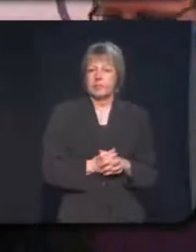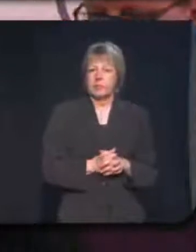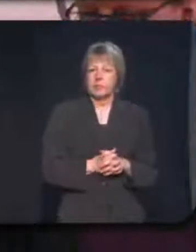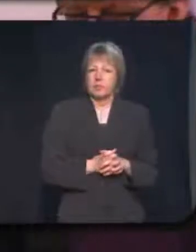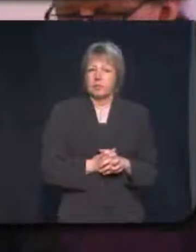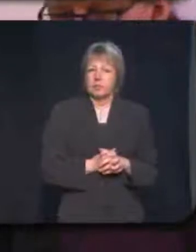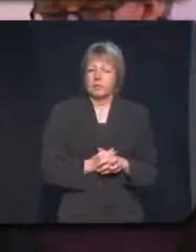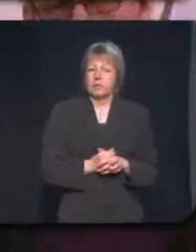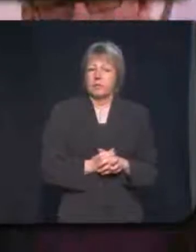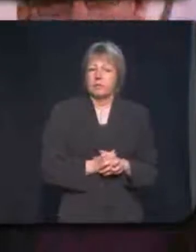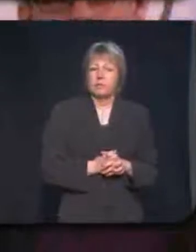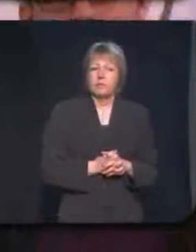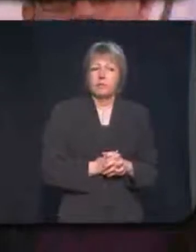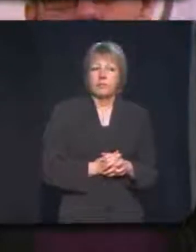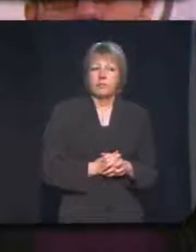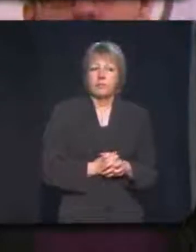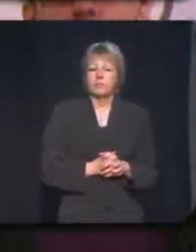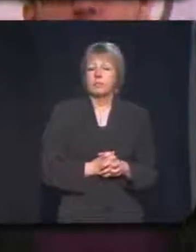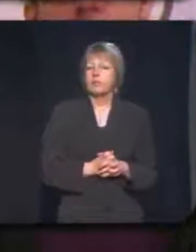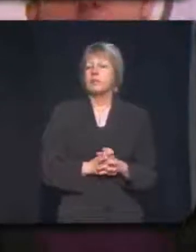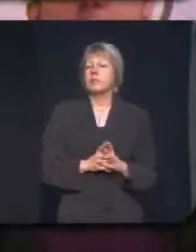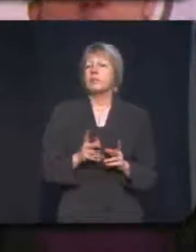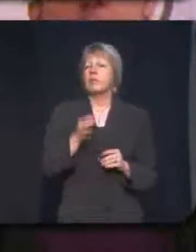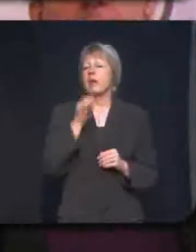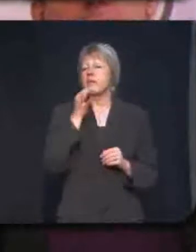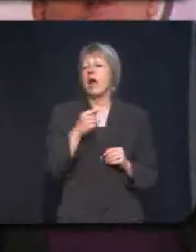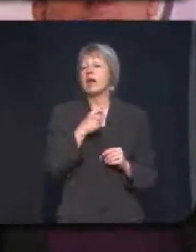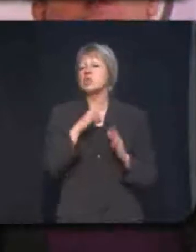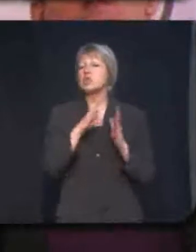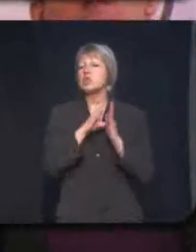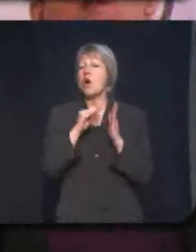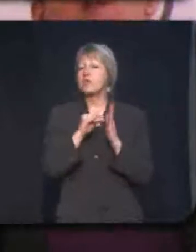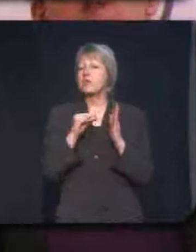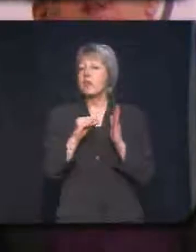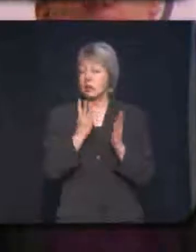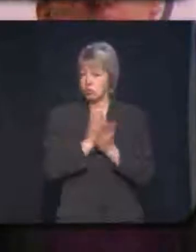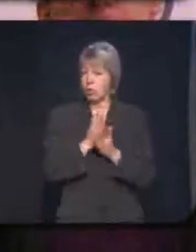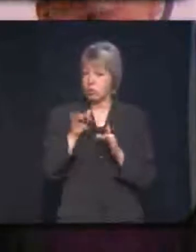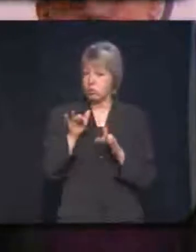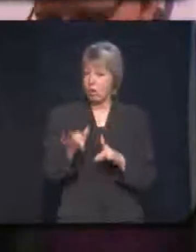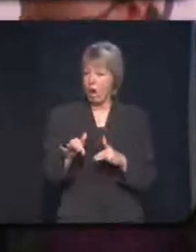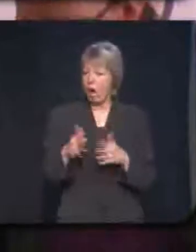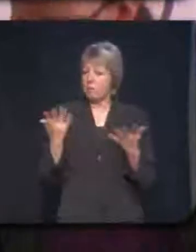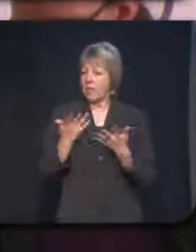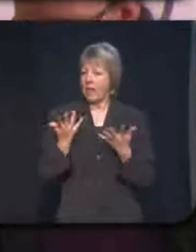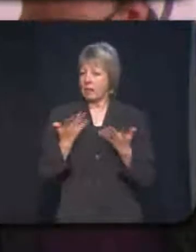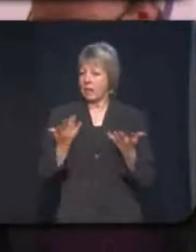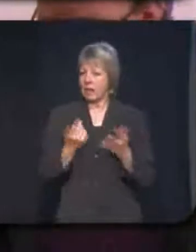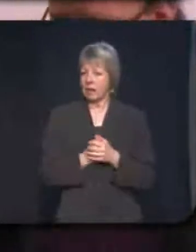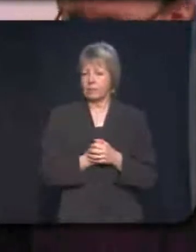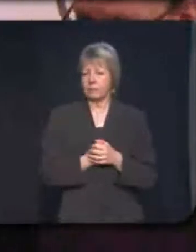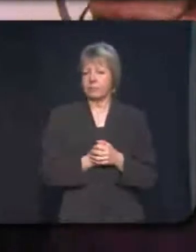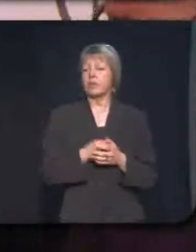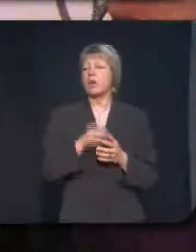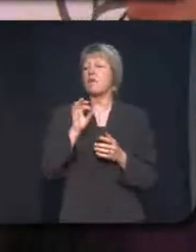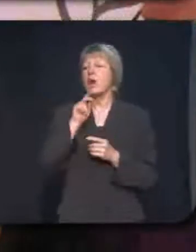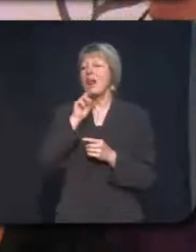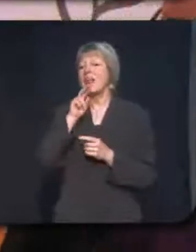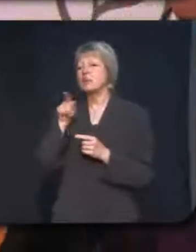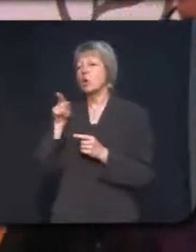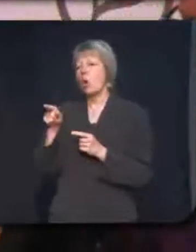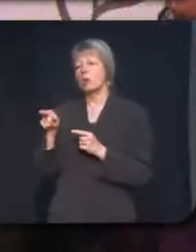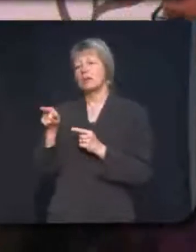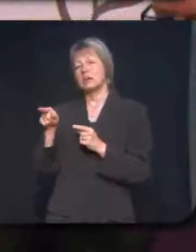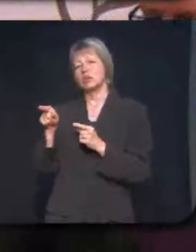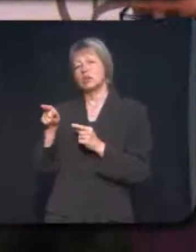ja welche Software soll eingesetzt werden und existiert sie schon also für die elektronischen Abstimmung sollte